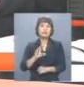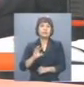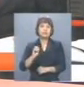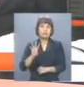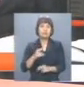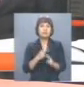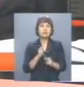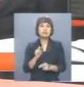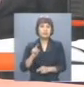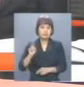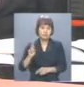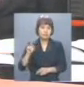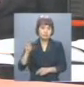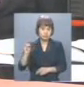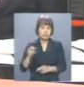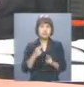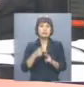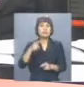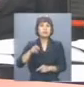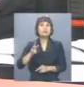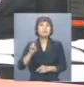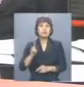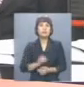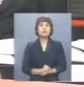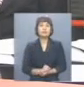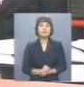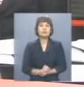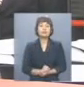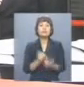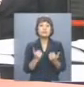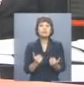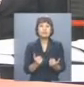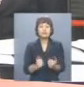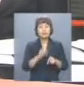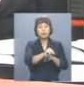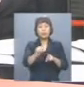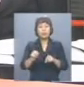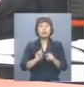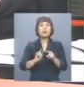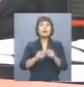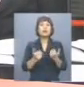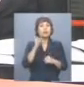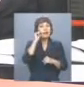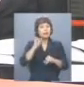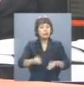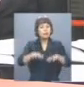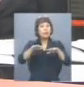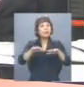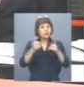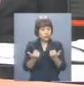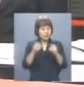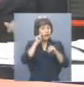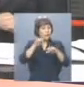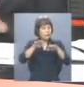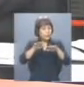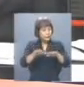ทรงกลิ่นค่ะ และดิฉันพรวดีลาธนาดีนะคะคุณผู้ชมคะขณะนี้หลายพื้นที่ระดับน้ำเริ่มลดลงแล้วนะคะจนทำให้กลับเข้าสู่ภาวะปก